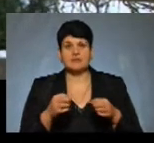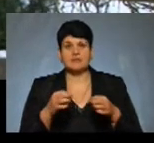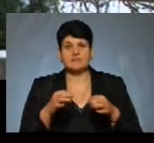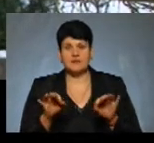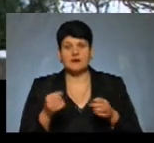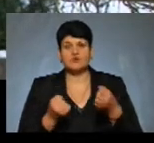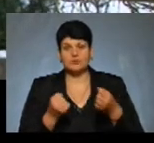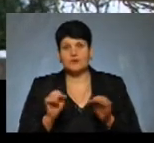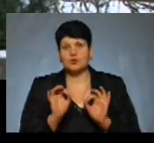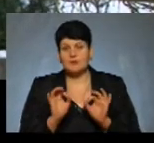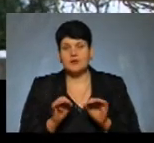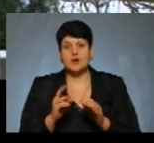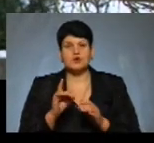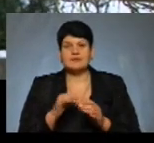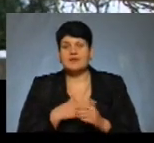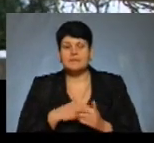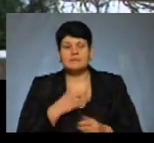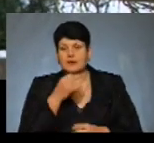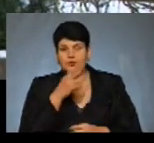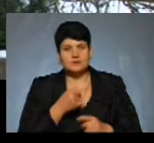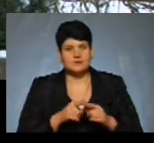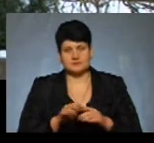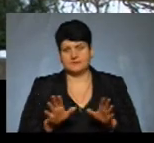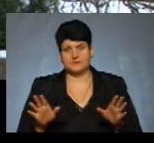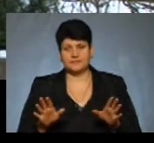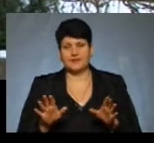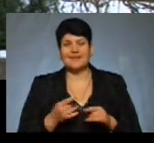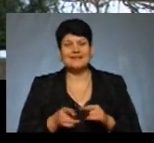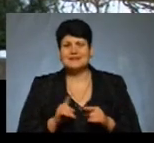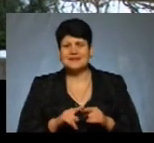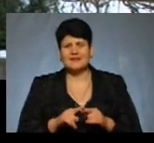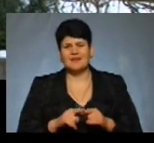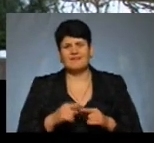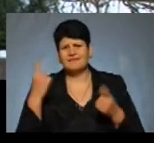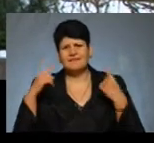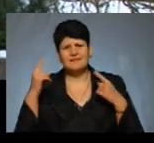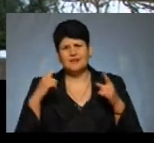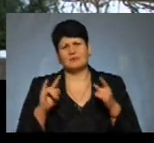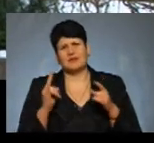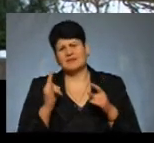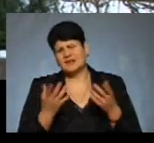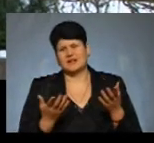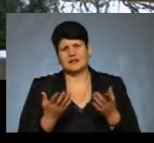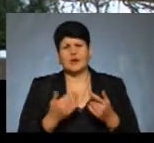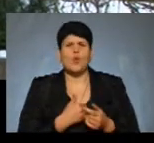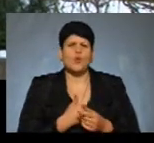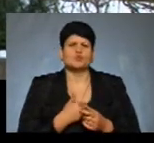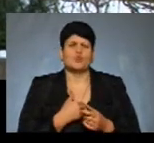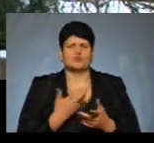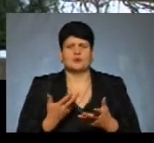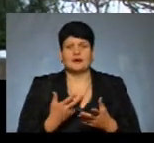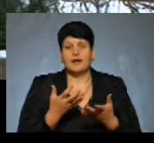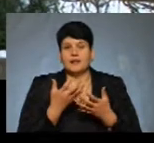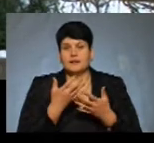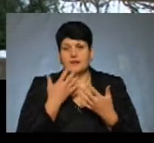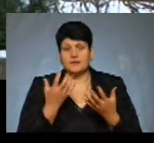адекватне розмитнення, нас це не влаштовує абсолютно. Тобто це не забаганки якісь, як дитини, яка хотіла чогось і не отримала. Звісно, що